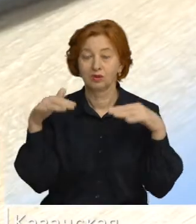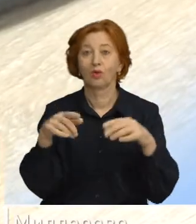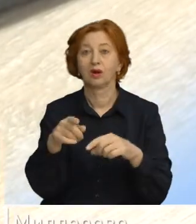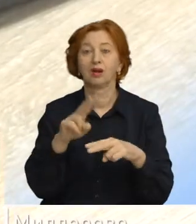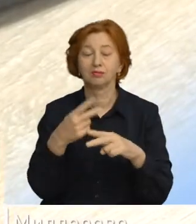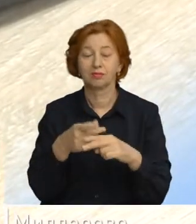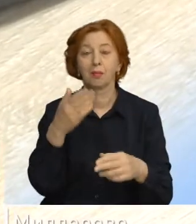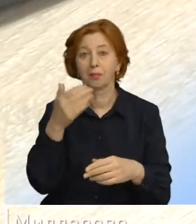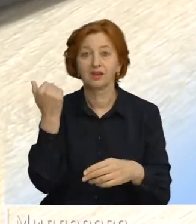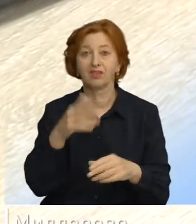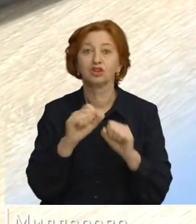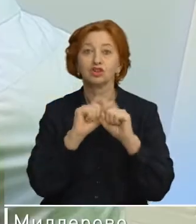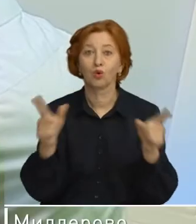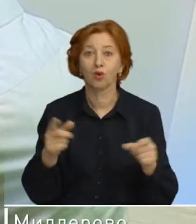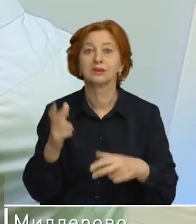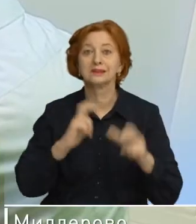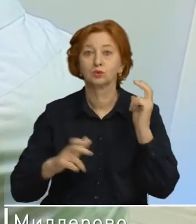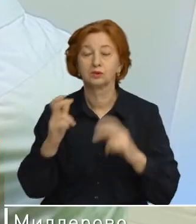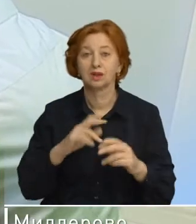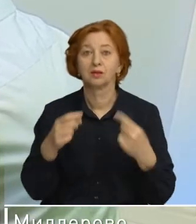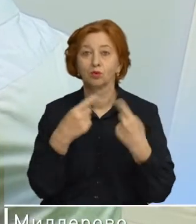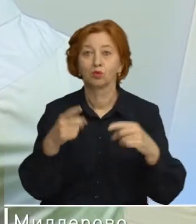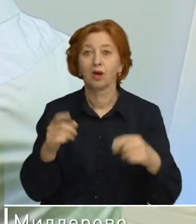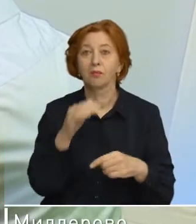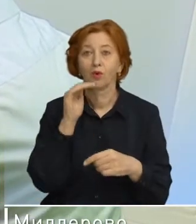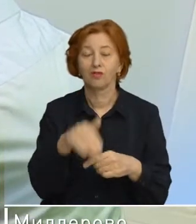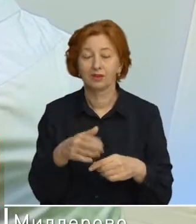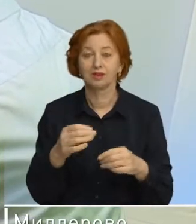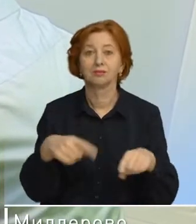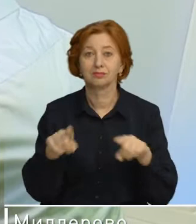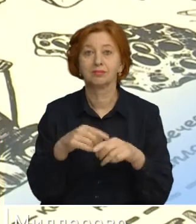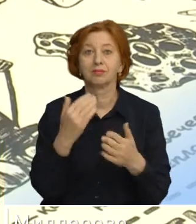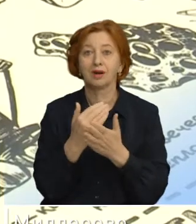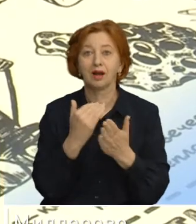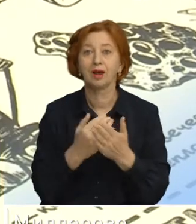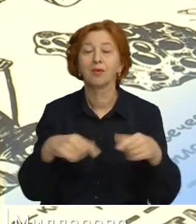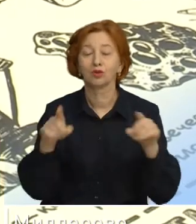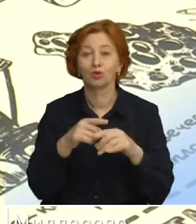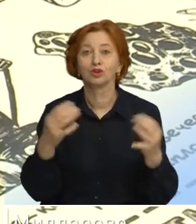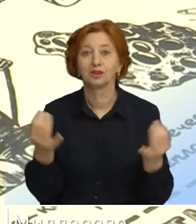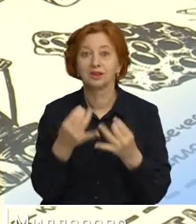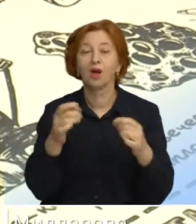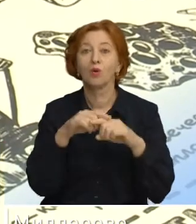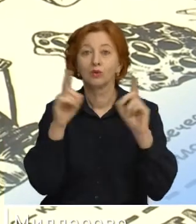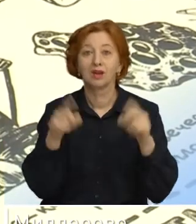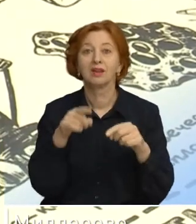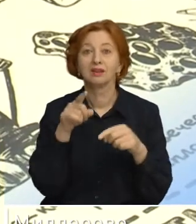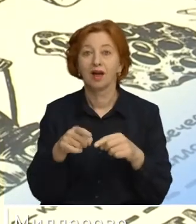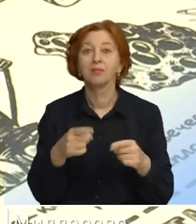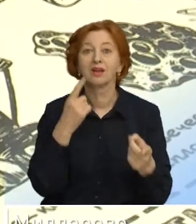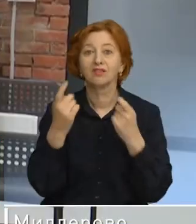будет интересен и школьникам, и студентам, и просто людям разных профессий. Вторая программа тоже универсальная, но информация там